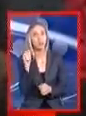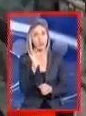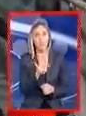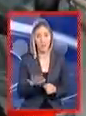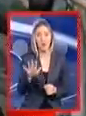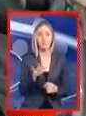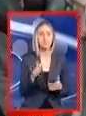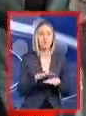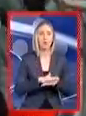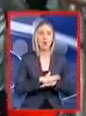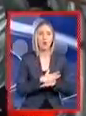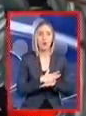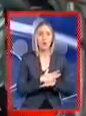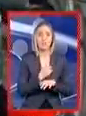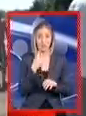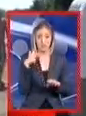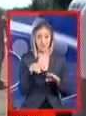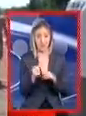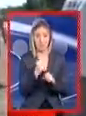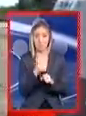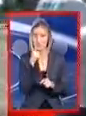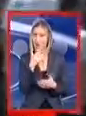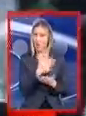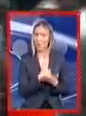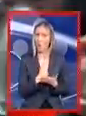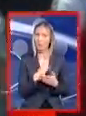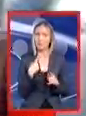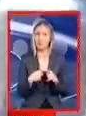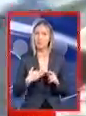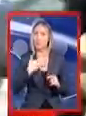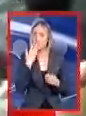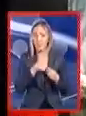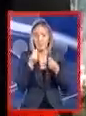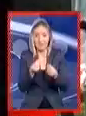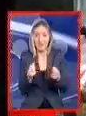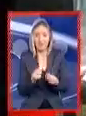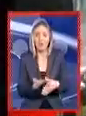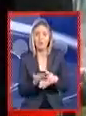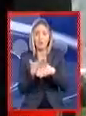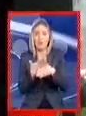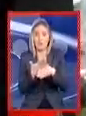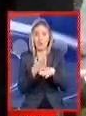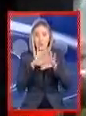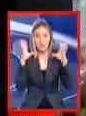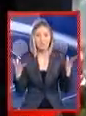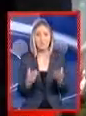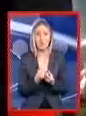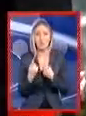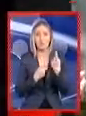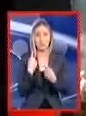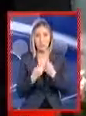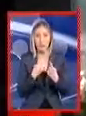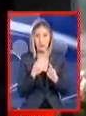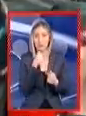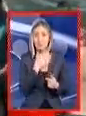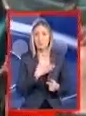Obrenovcu osjećali nakon završenog posla izuzetno korisno, su uspeli da daju svoj doprinos celokupno ovoj situaciji, da su